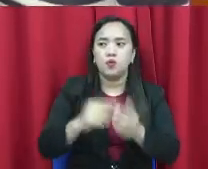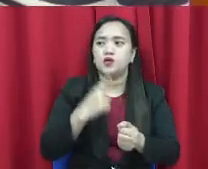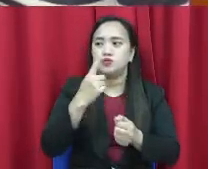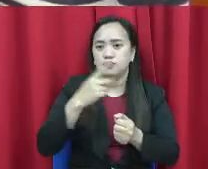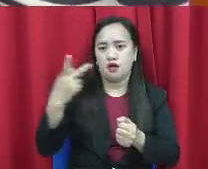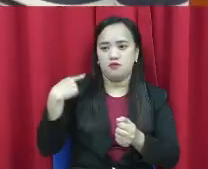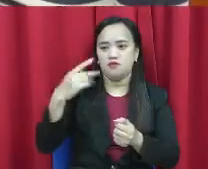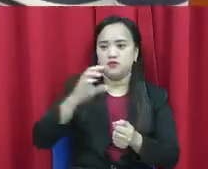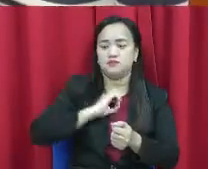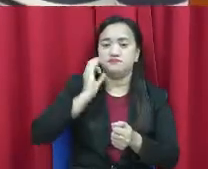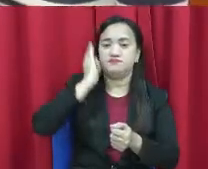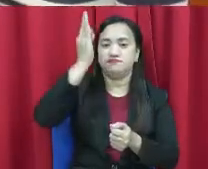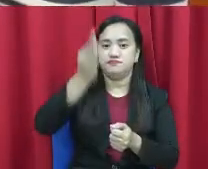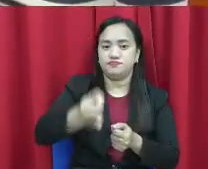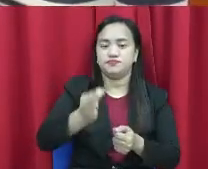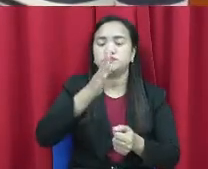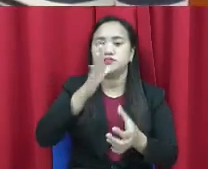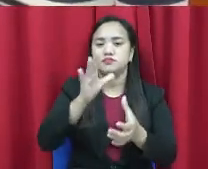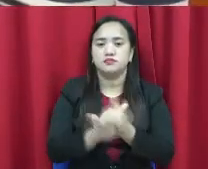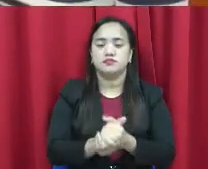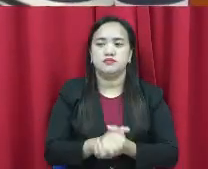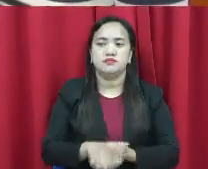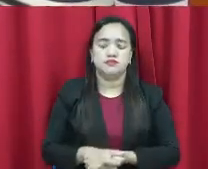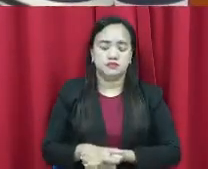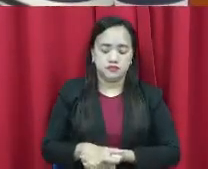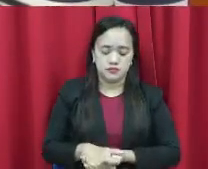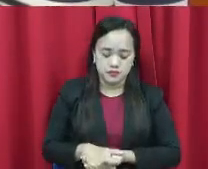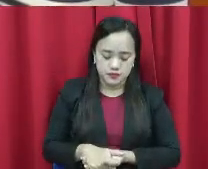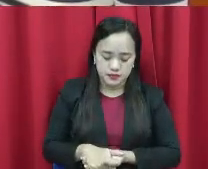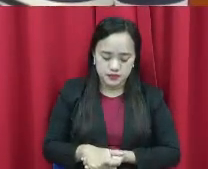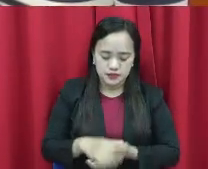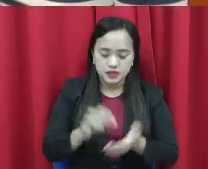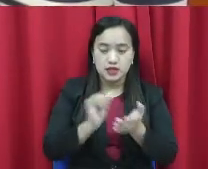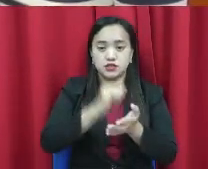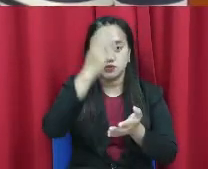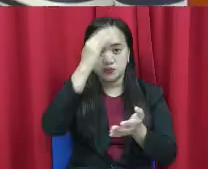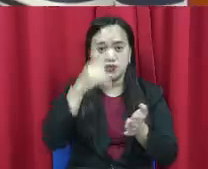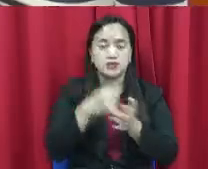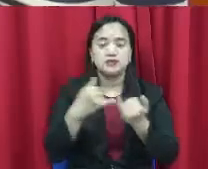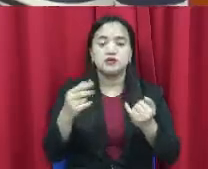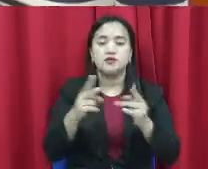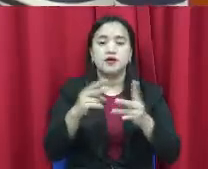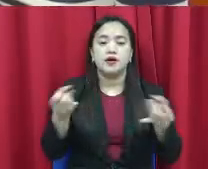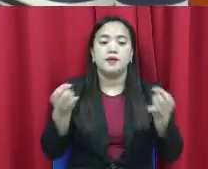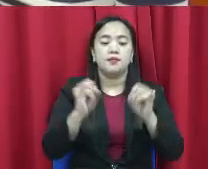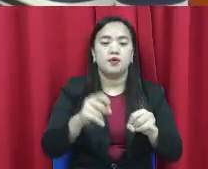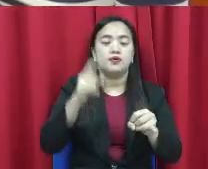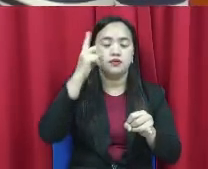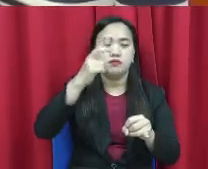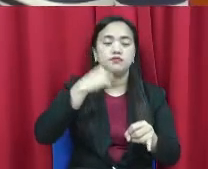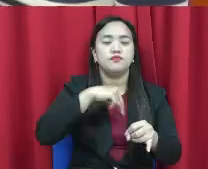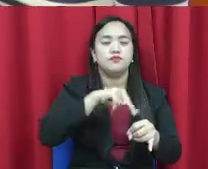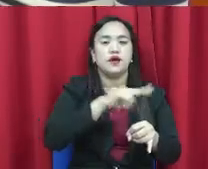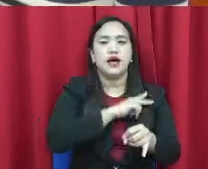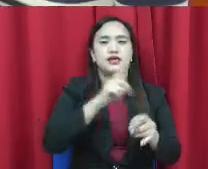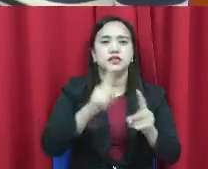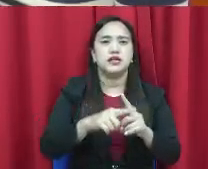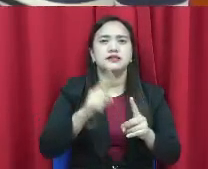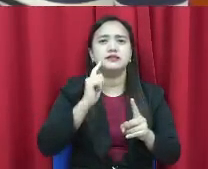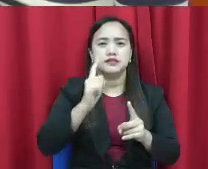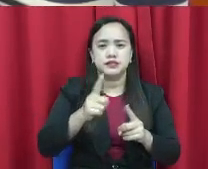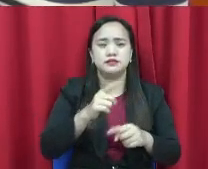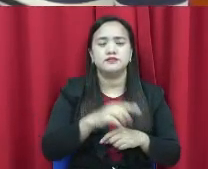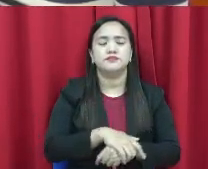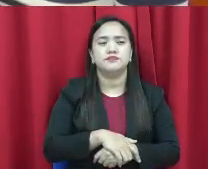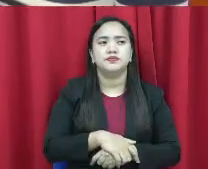mag-asawa lalo na sa mga kalalakihan So it is very important na ma-check natin at ma-confirm natin